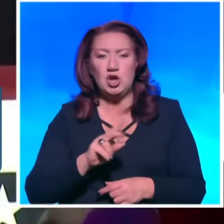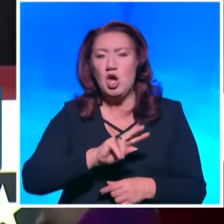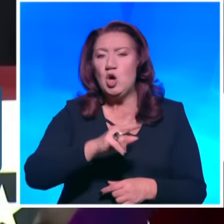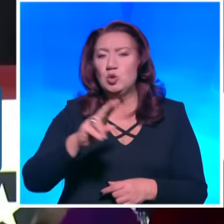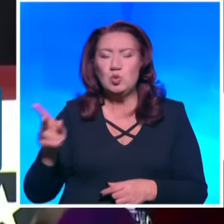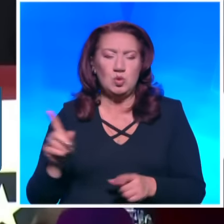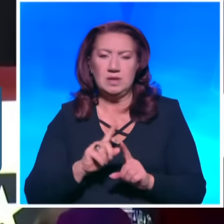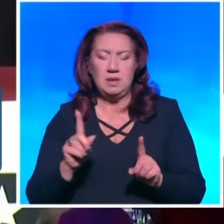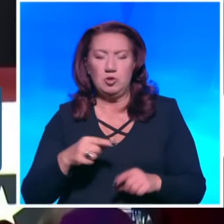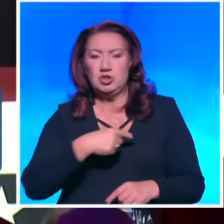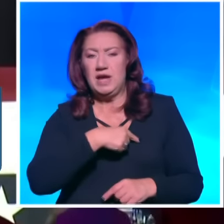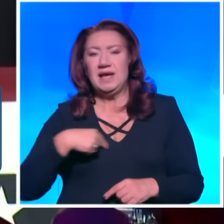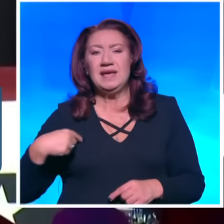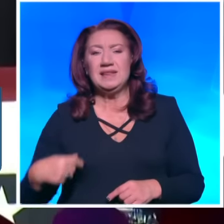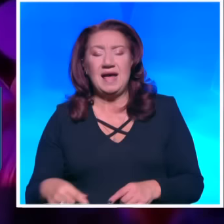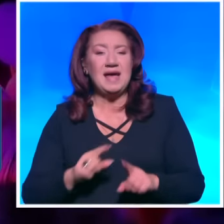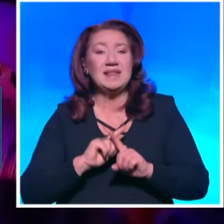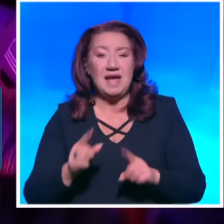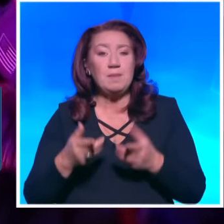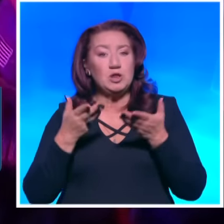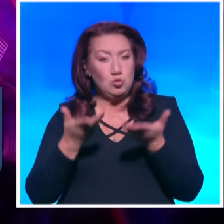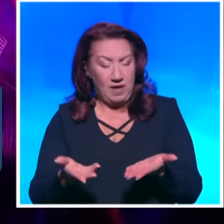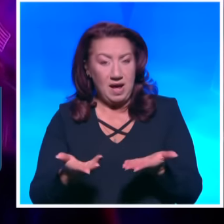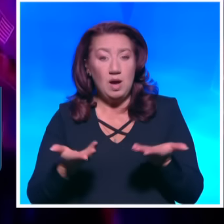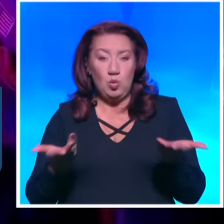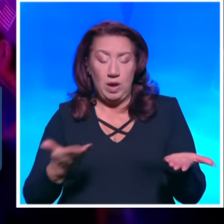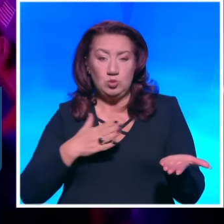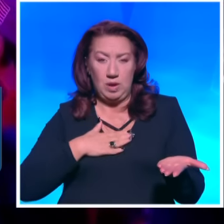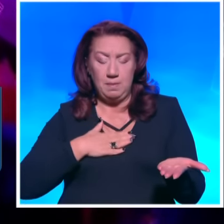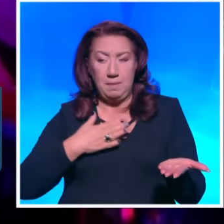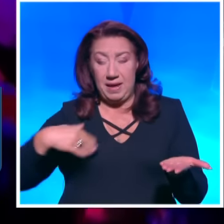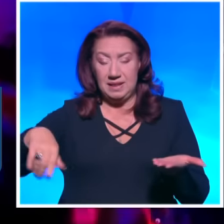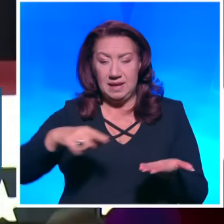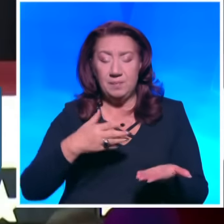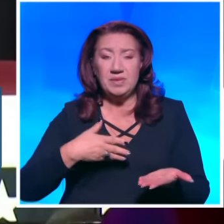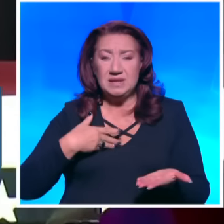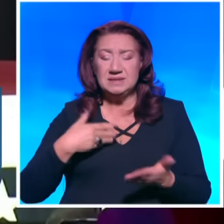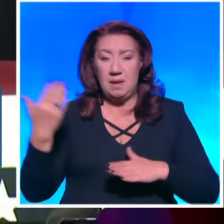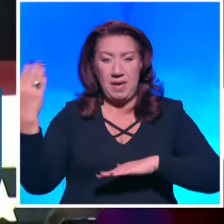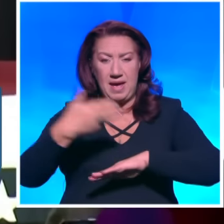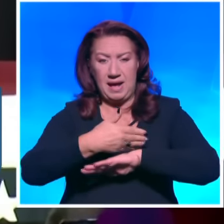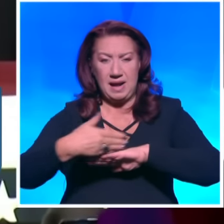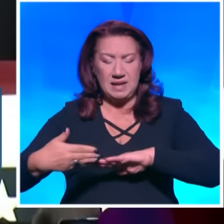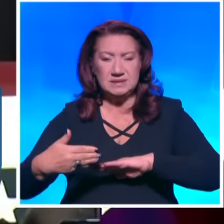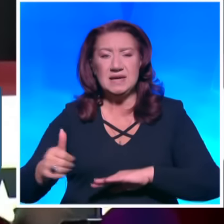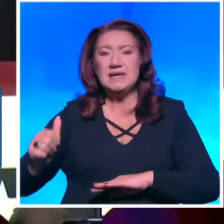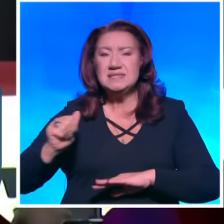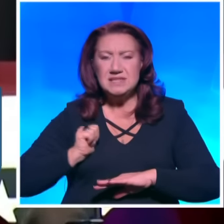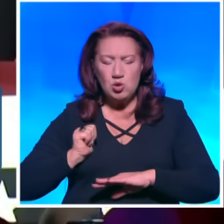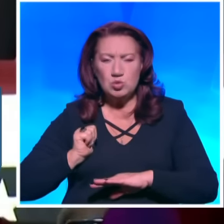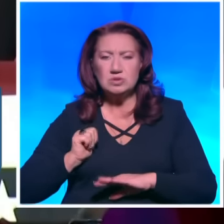направи. Китай няма това, което имаме ние. Искаме да имаме граници, да имаме сигурност, нещата да са